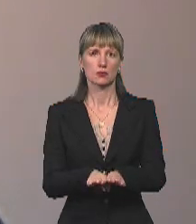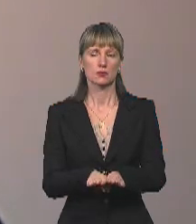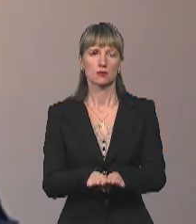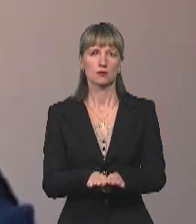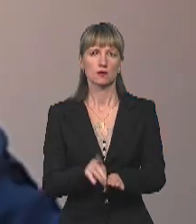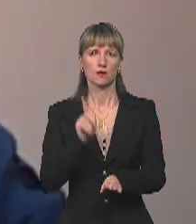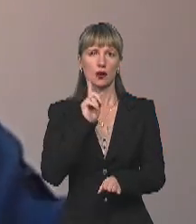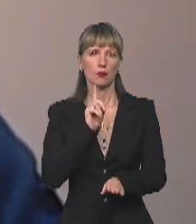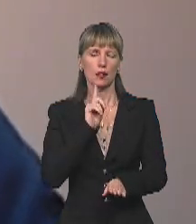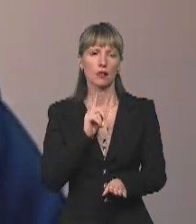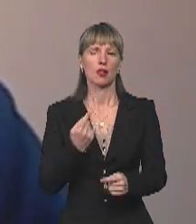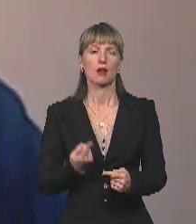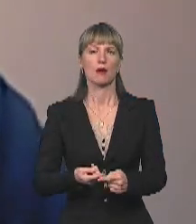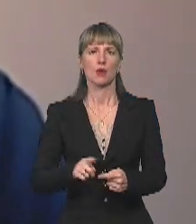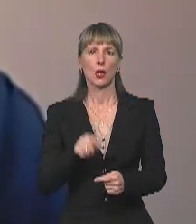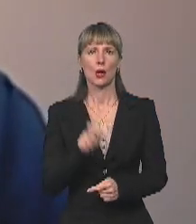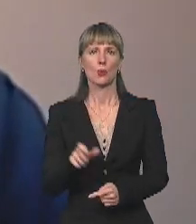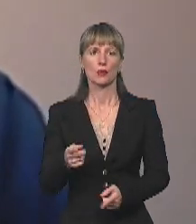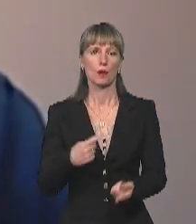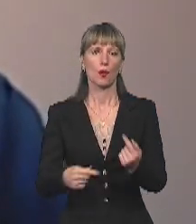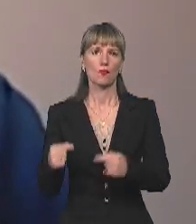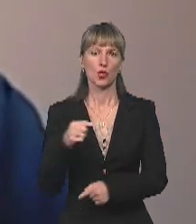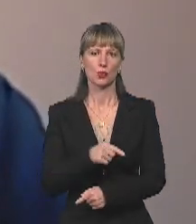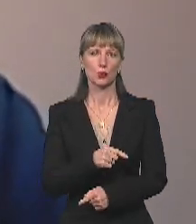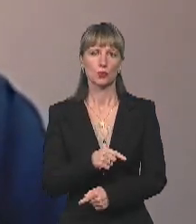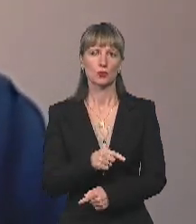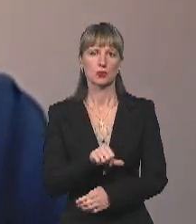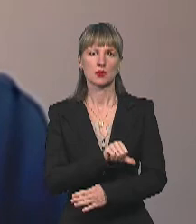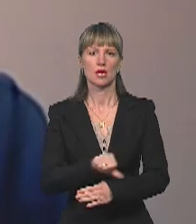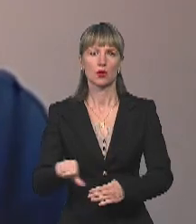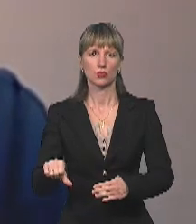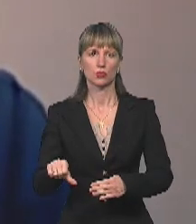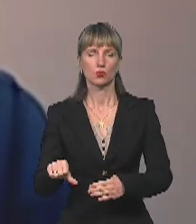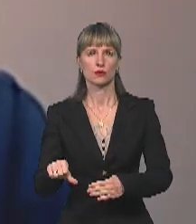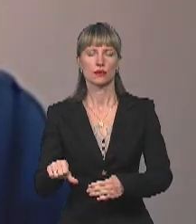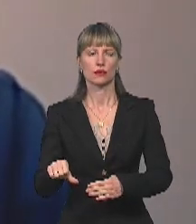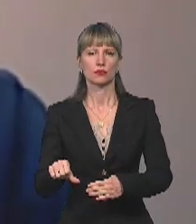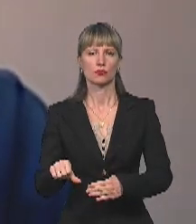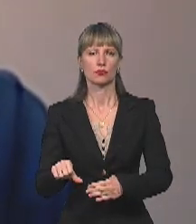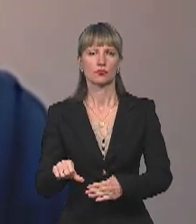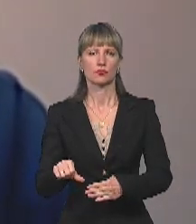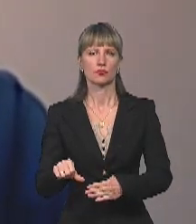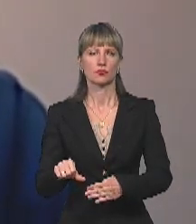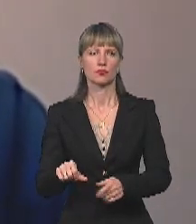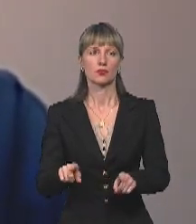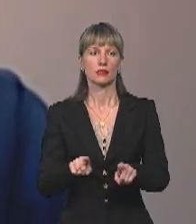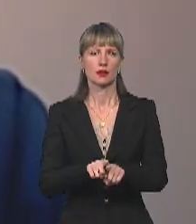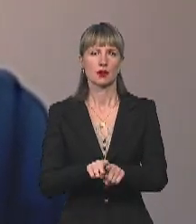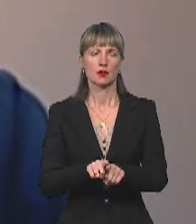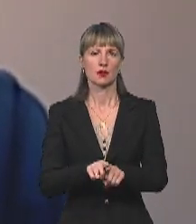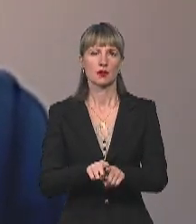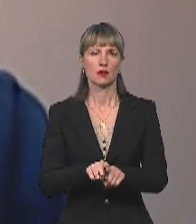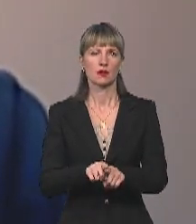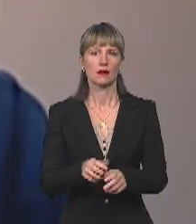Тому і люди повернулися з-за кордону, ну, тому такий рост. І